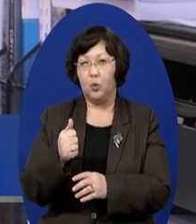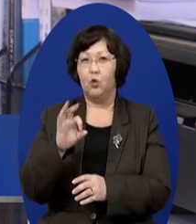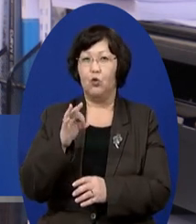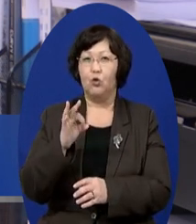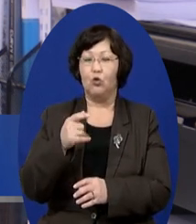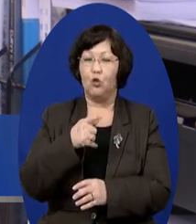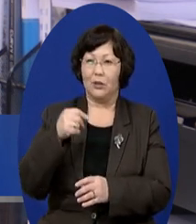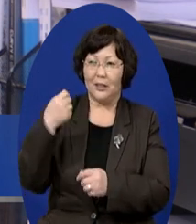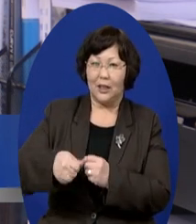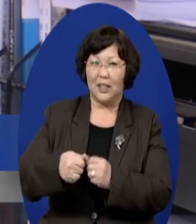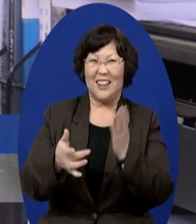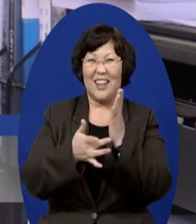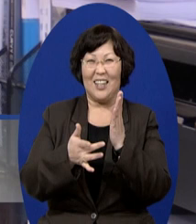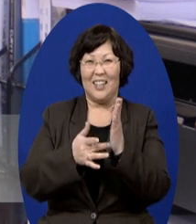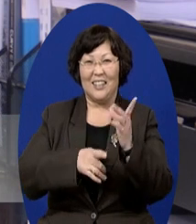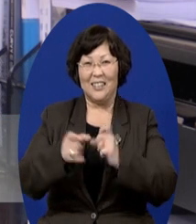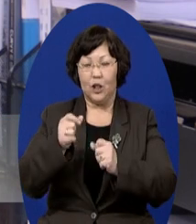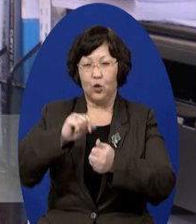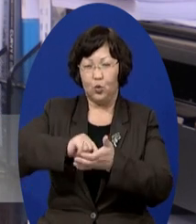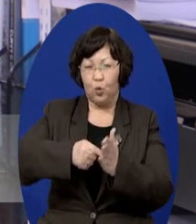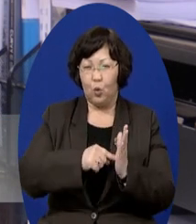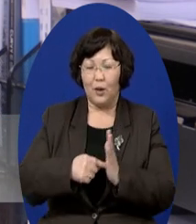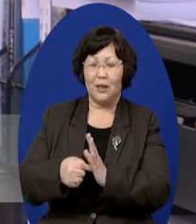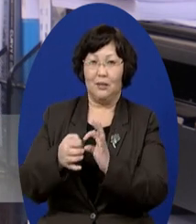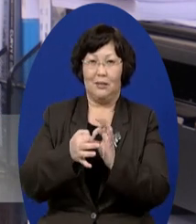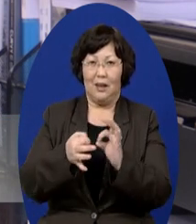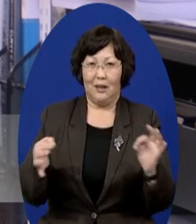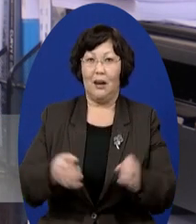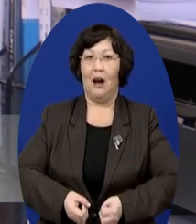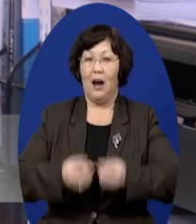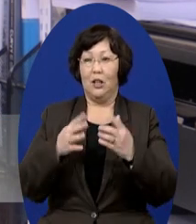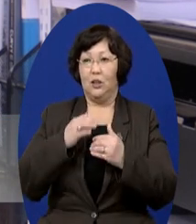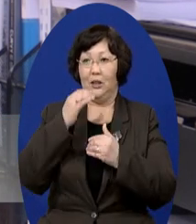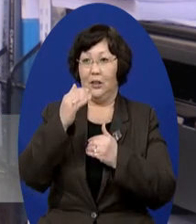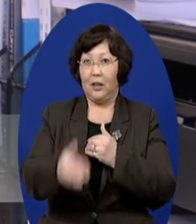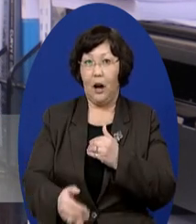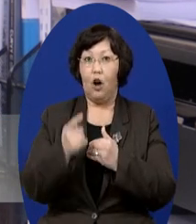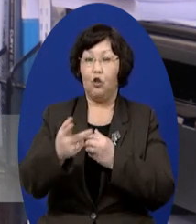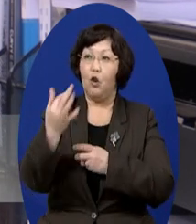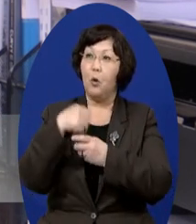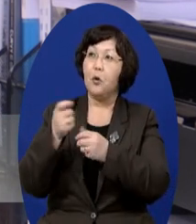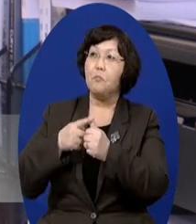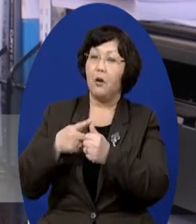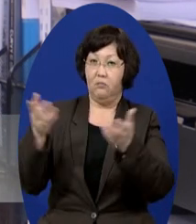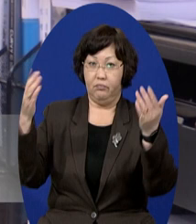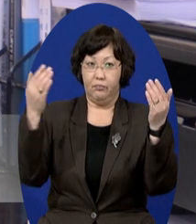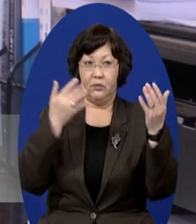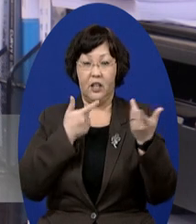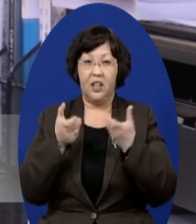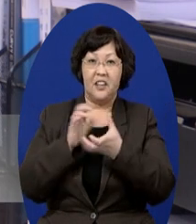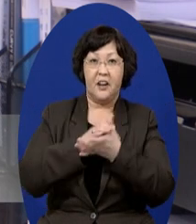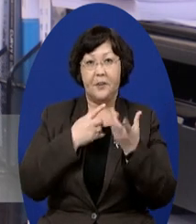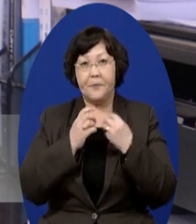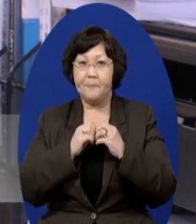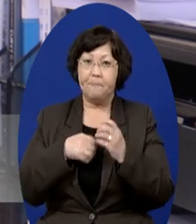наривчсан тооцоонууд гарч ирхий. Тэгээ энэ дээр үндэслээд одоо дараа дараагийн нөхөрнг оруулах талтайгаа байгуулах гэрээний асуудлууд бол хэрэгтэй.